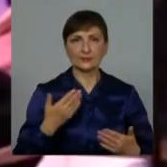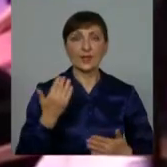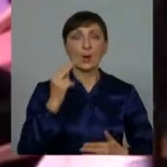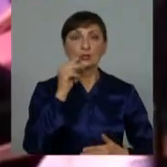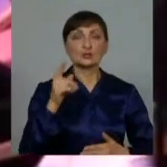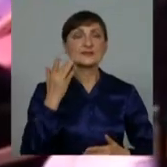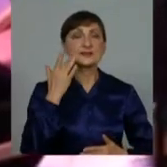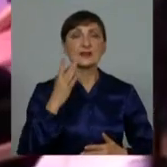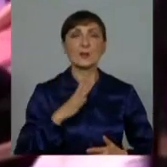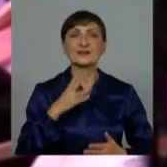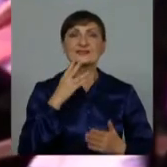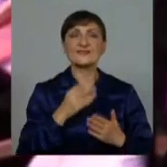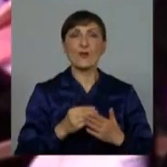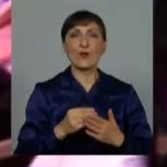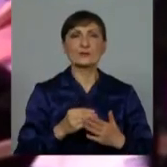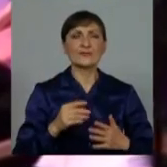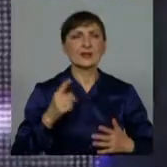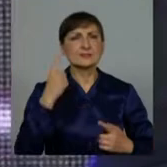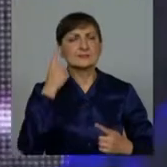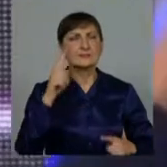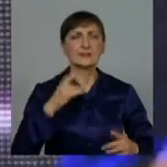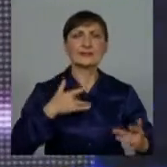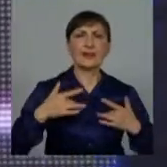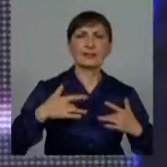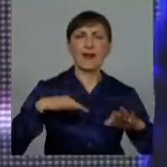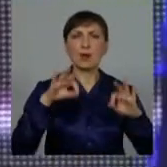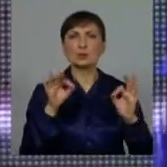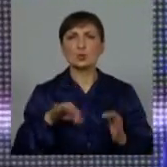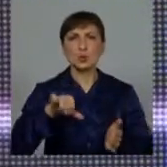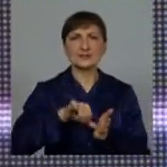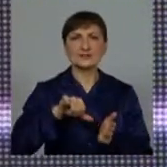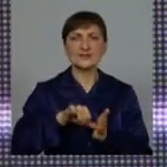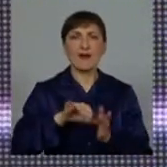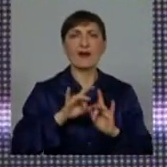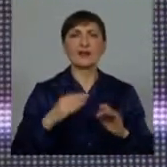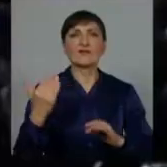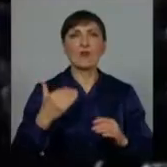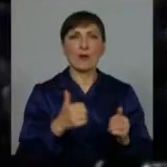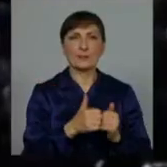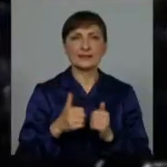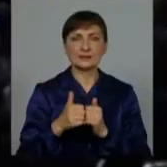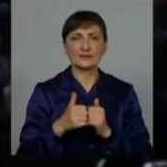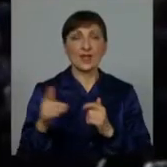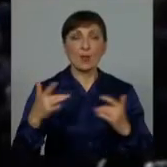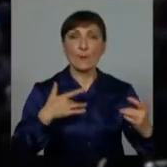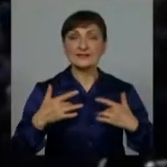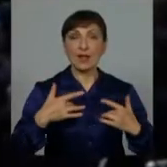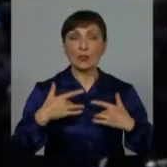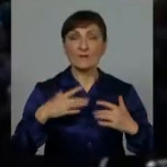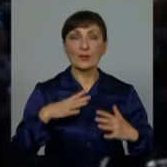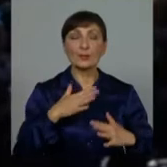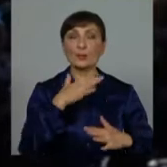Атабаев всегда отличался своим новаторским подходом к театральному искусству, рассказывают близкие. Постановки режиссера не раз